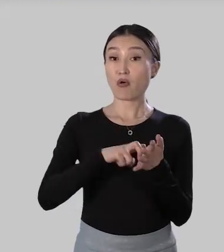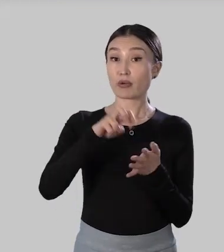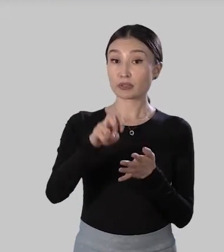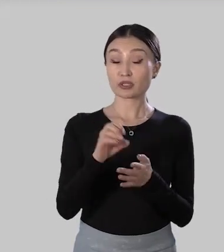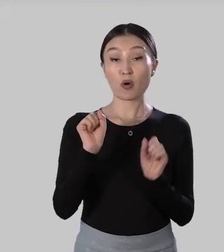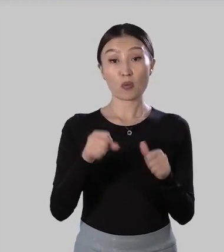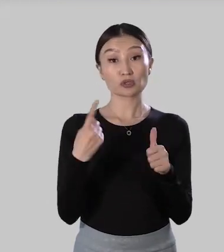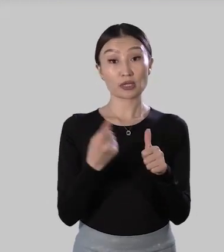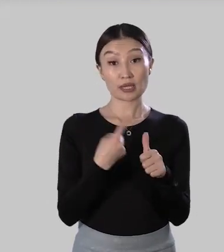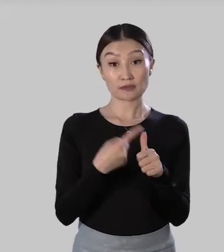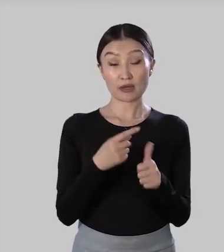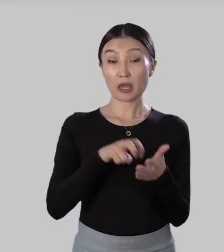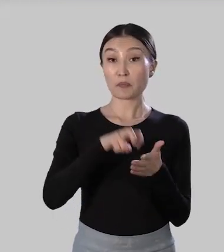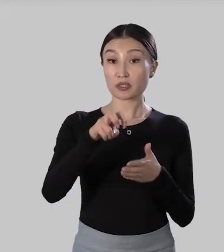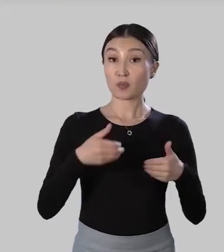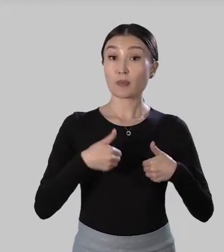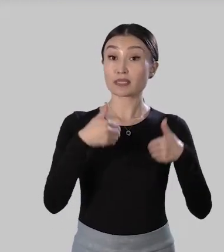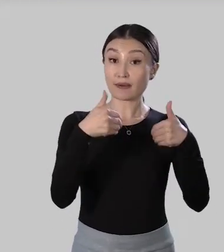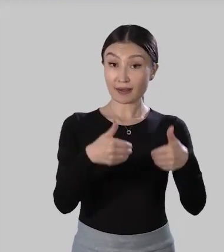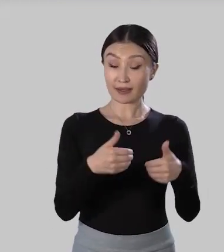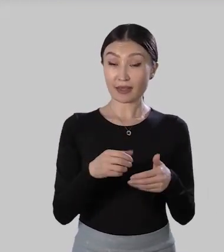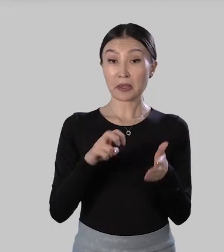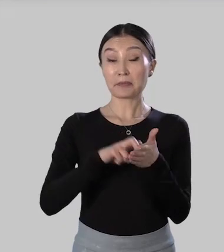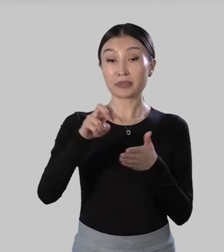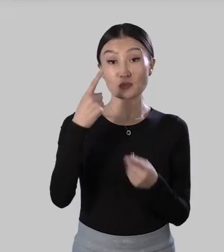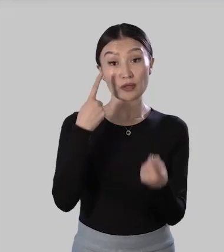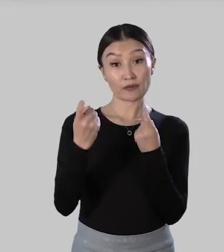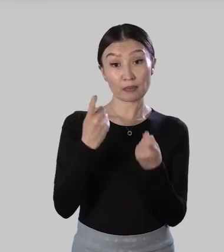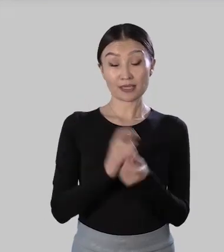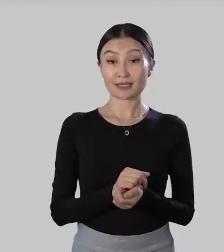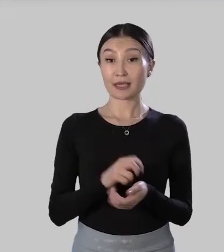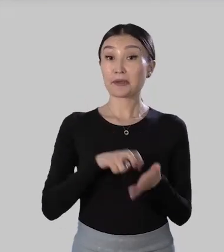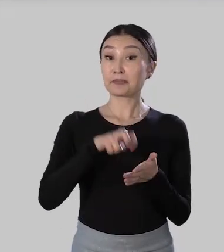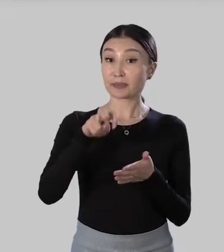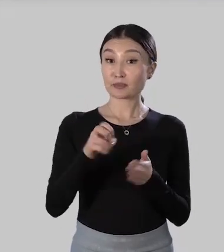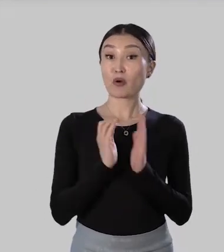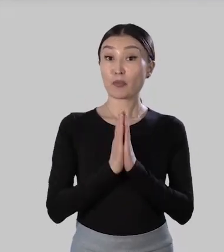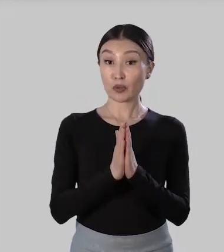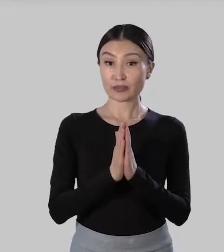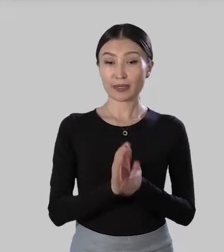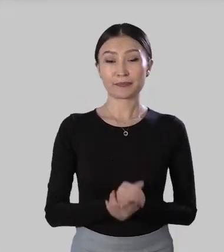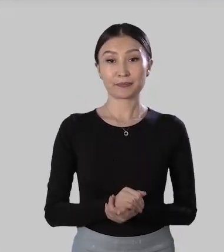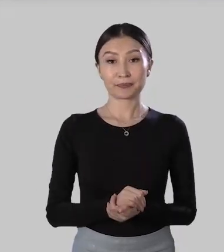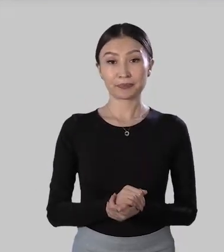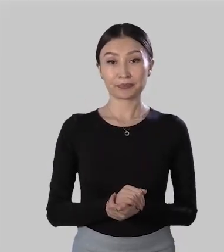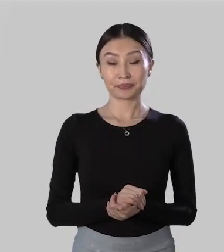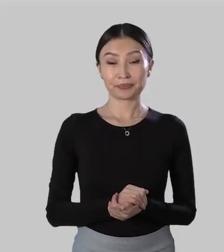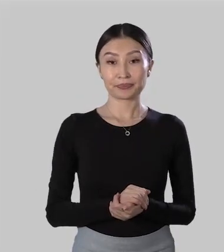Какое из писем можно назвать? Письмо поздравления, письмо информация, письмо просьба.